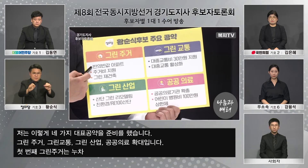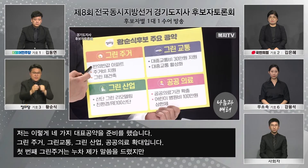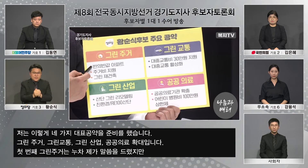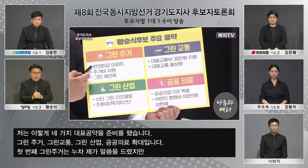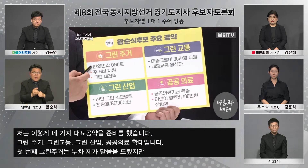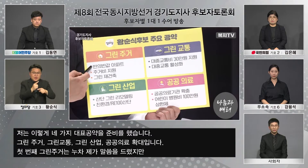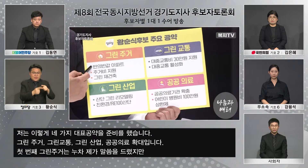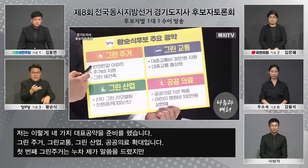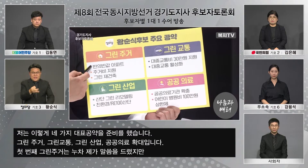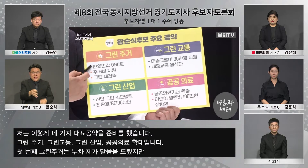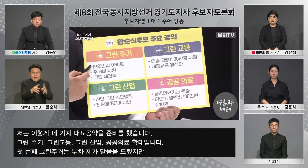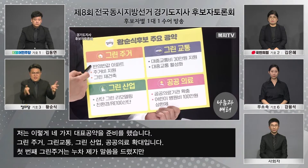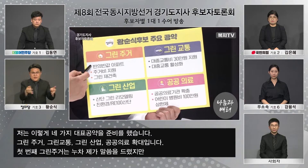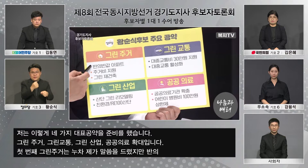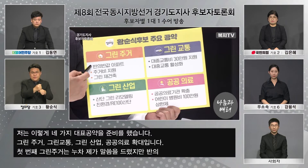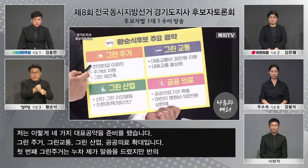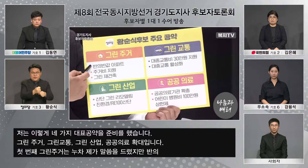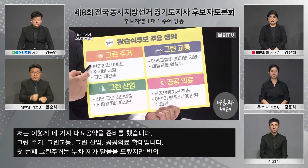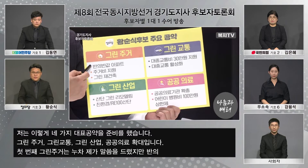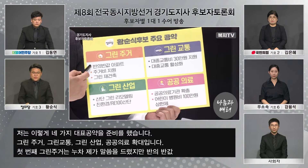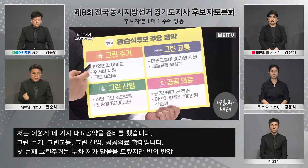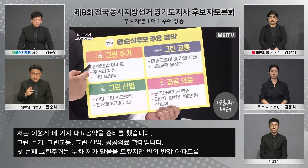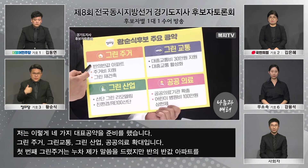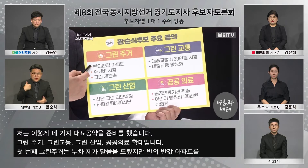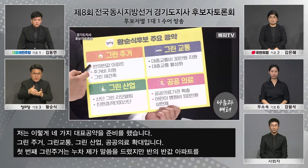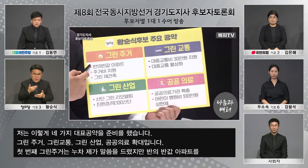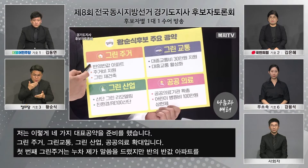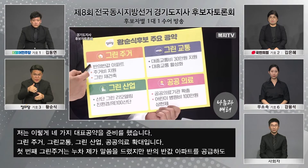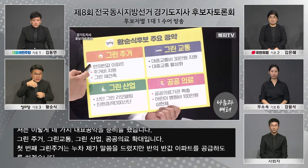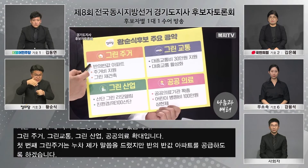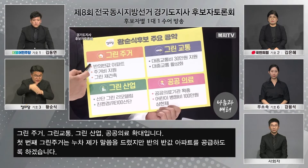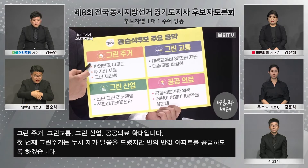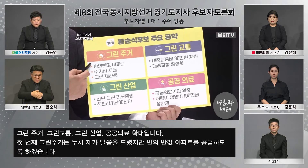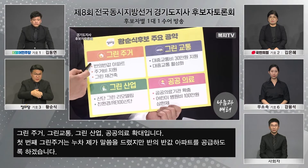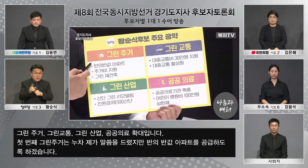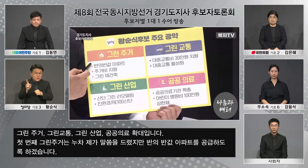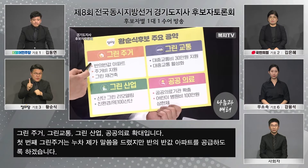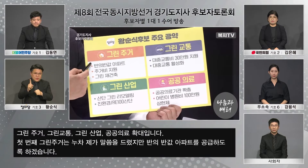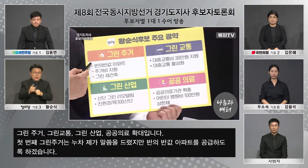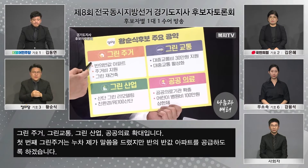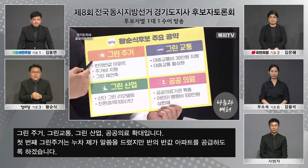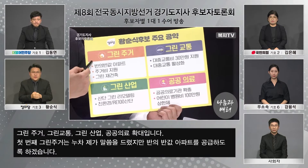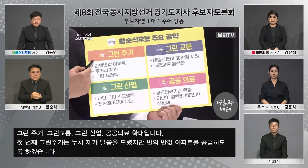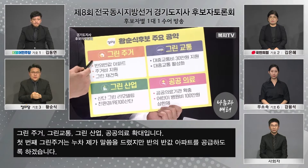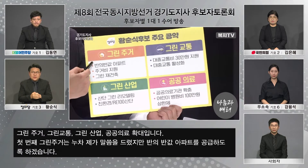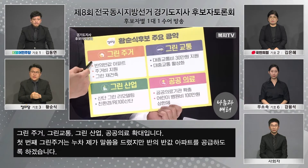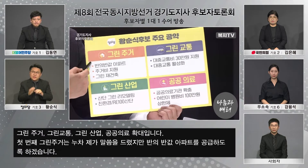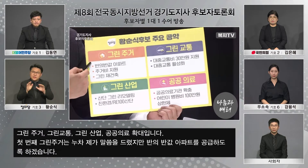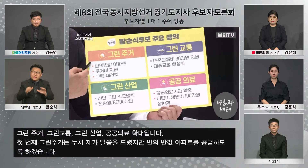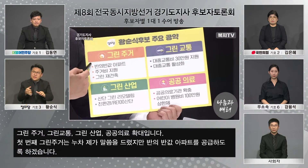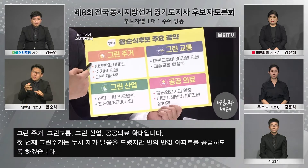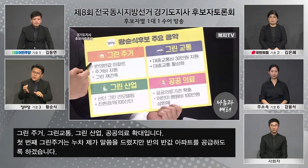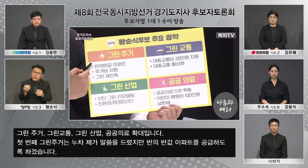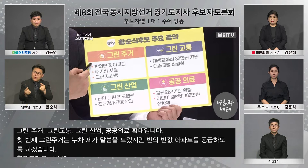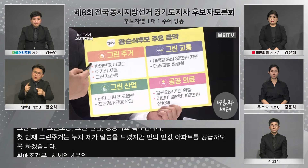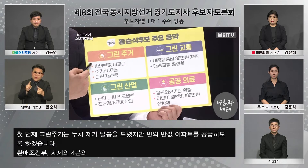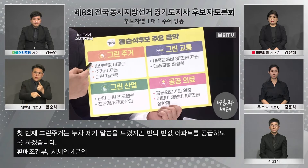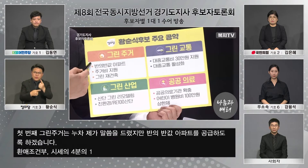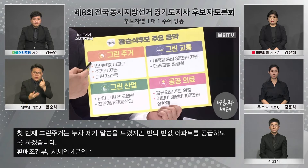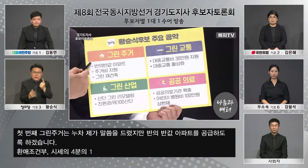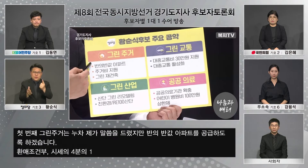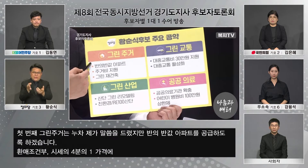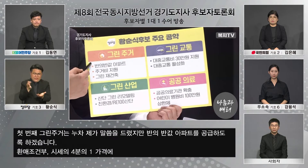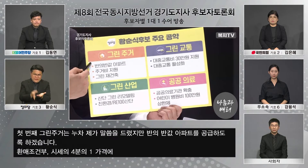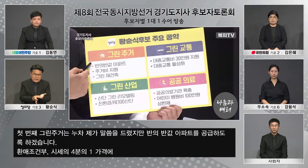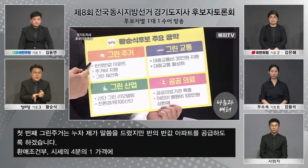공급하도록 하겠습니다. 환매 조건부 지분 공유형 주택으로 시세의 4분의 1 가격에 가까운 저렴한